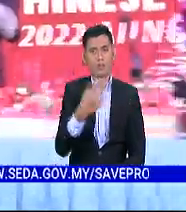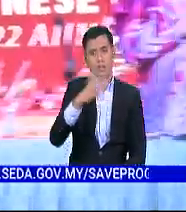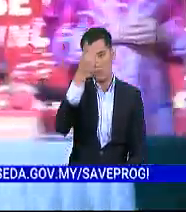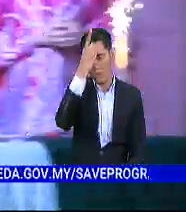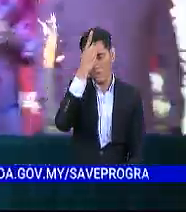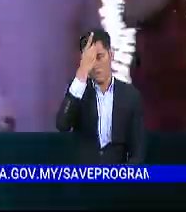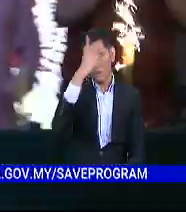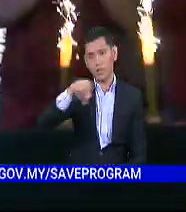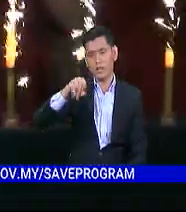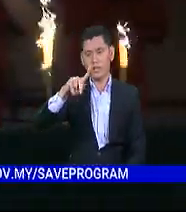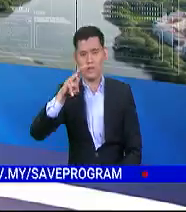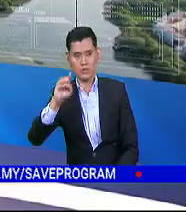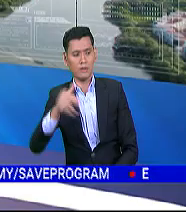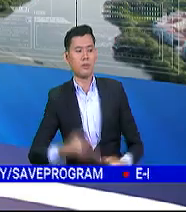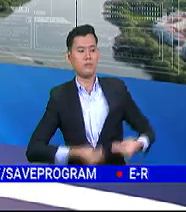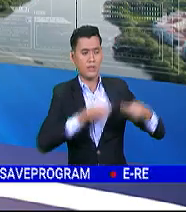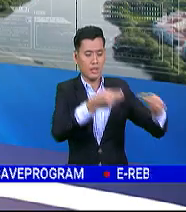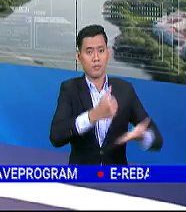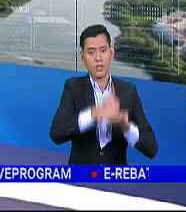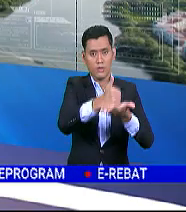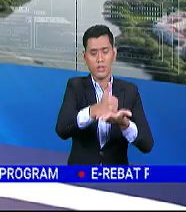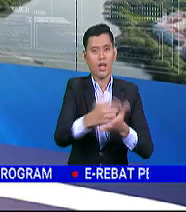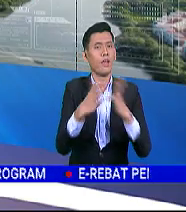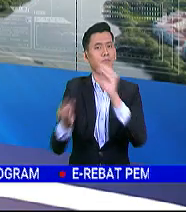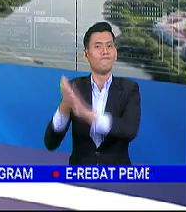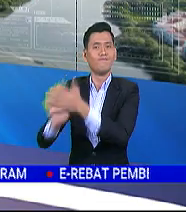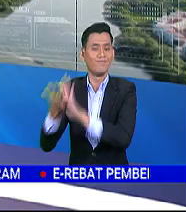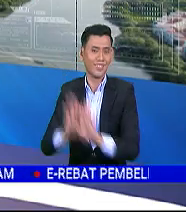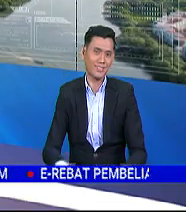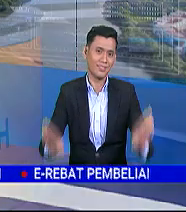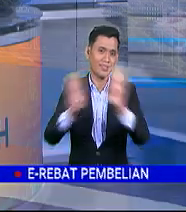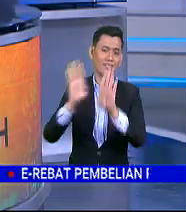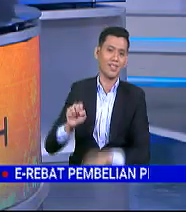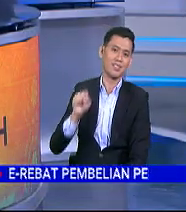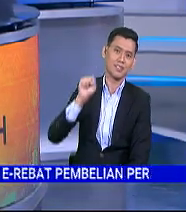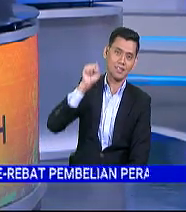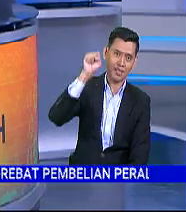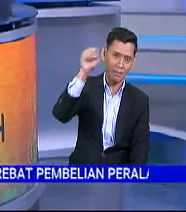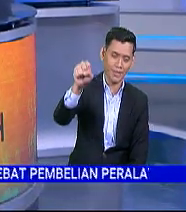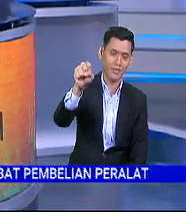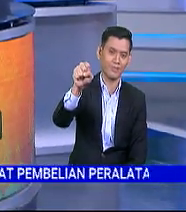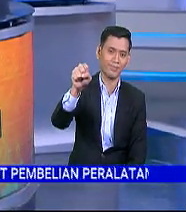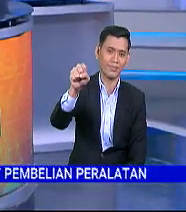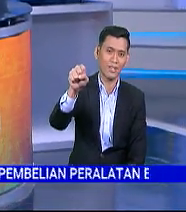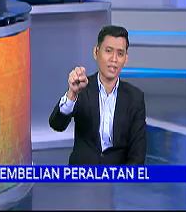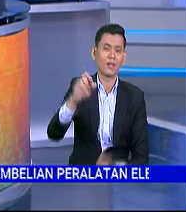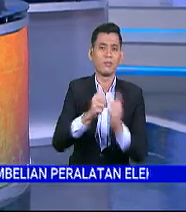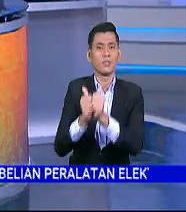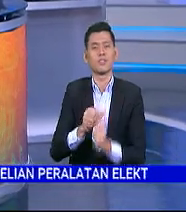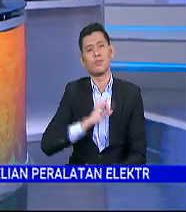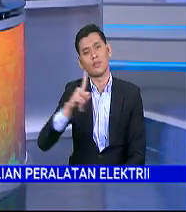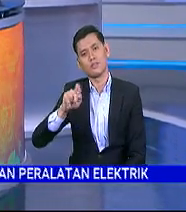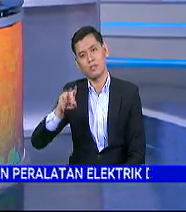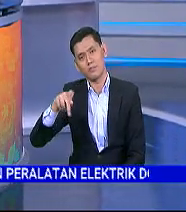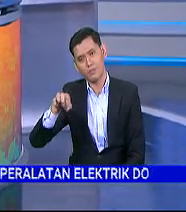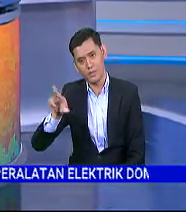Panglima Yong Tek Lee. Baik, paparan berita tadi mengakhiri perkembangan dari negeri di bawah bayu bersama saya